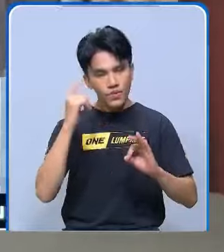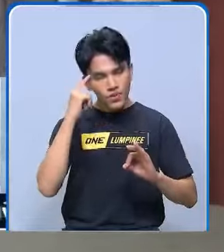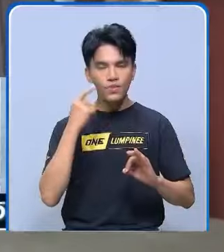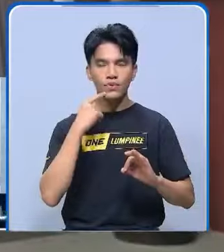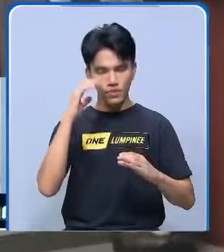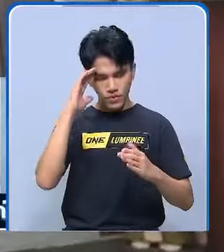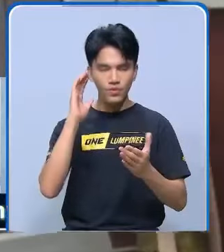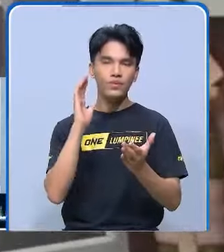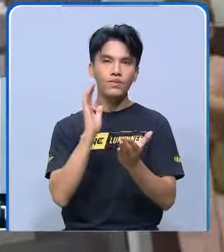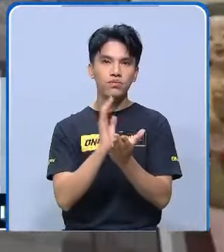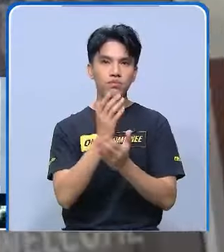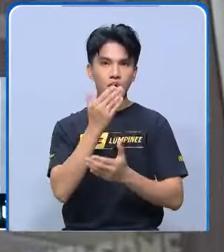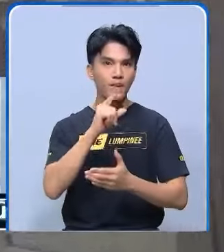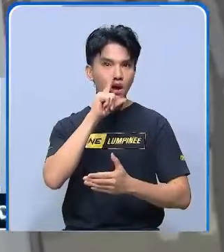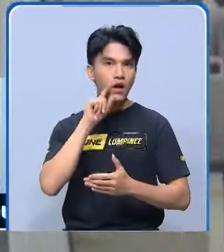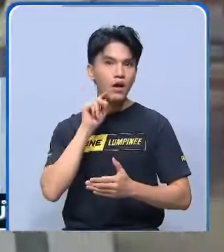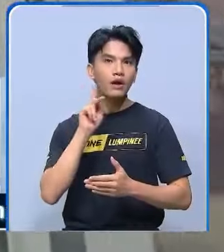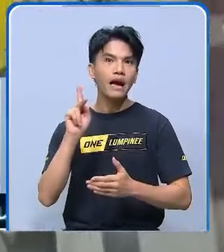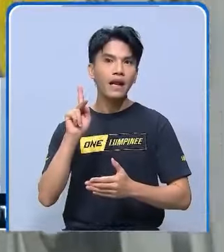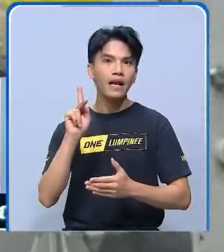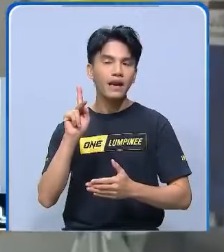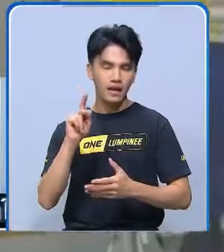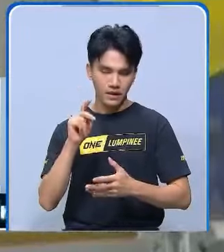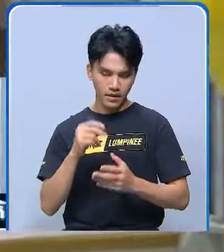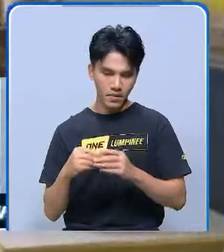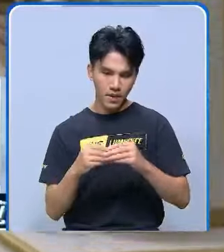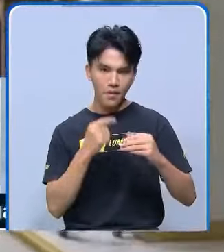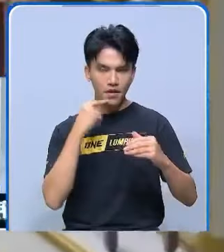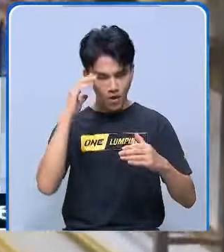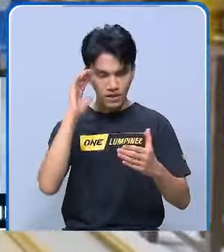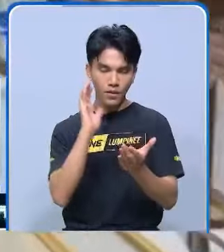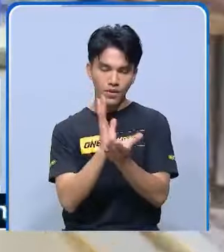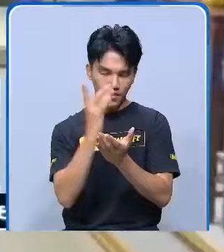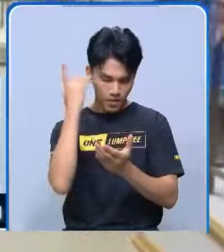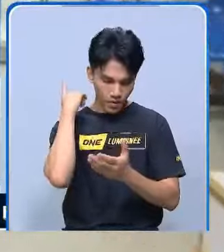ทางคุณกันจอมพลังจากนั้นก็พากันไปแจ้งความที่สภ.แสนสุขเมื่อวานนี้ค่ะ